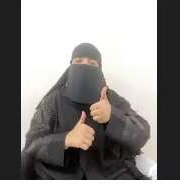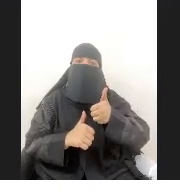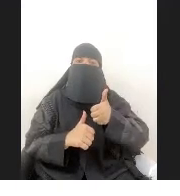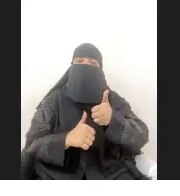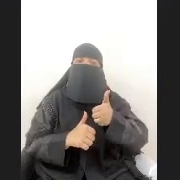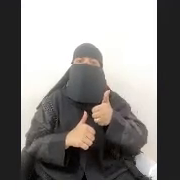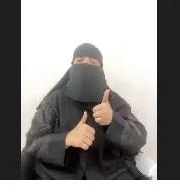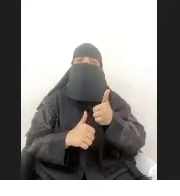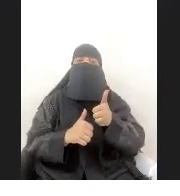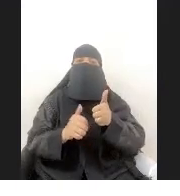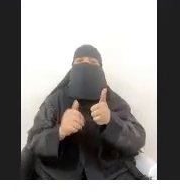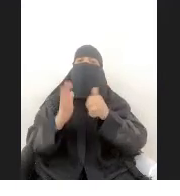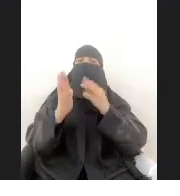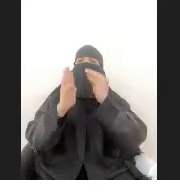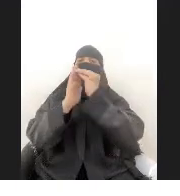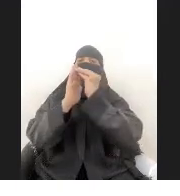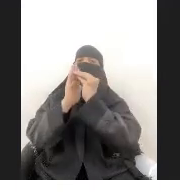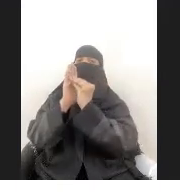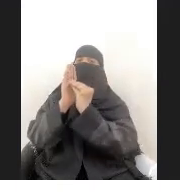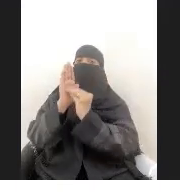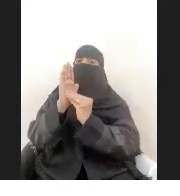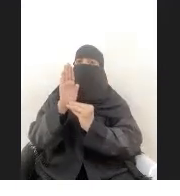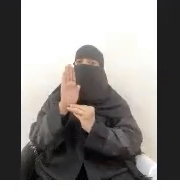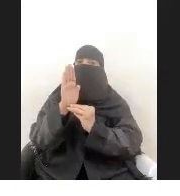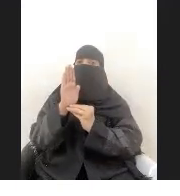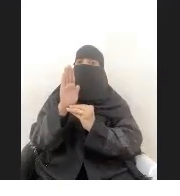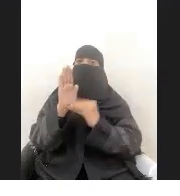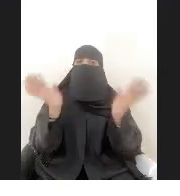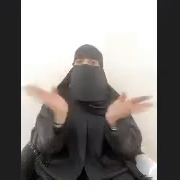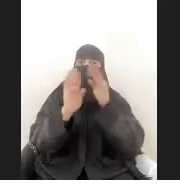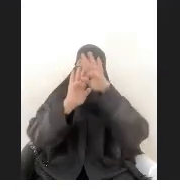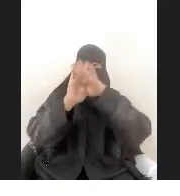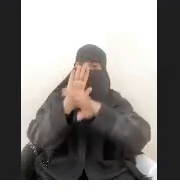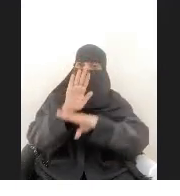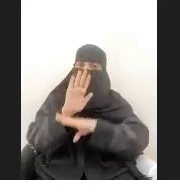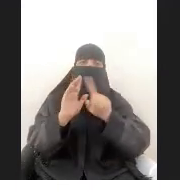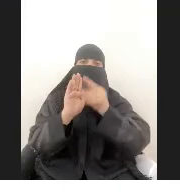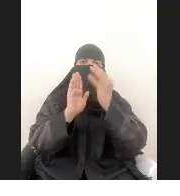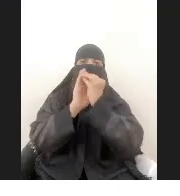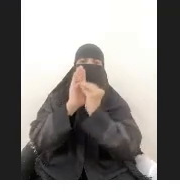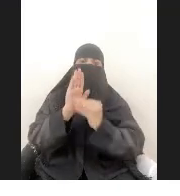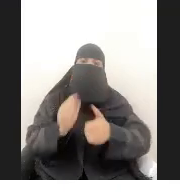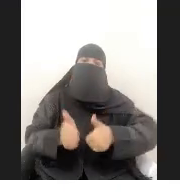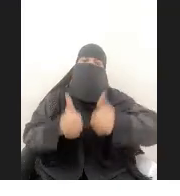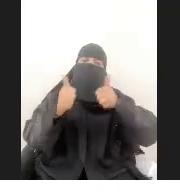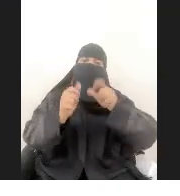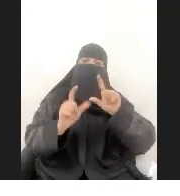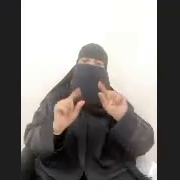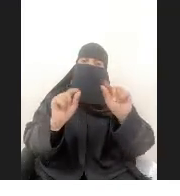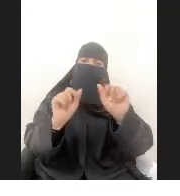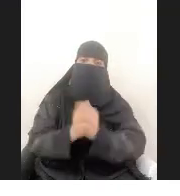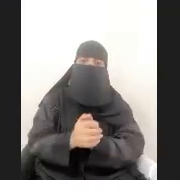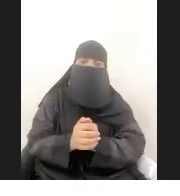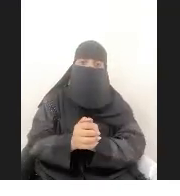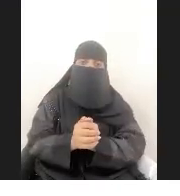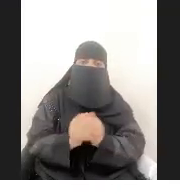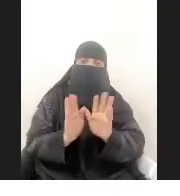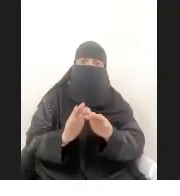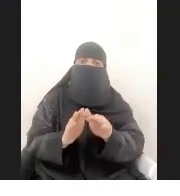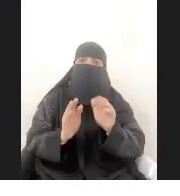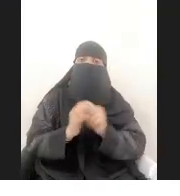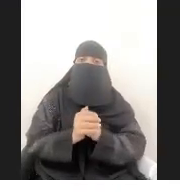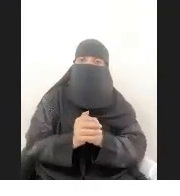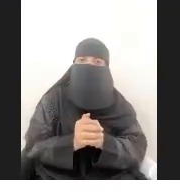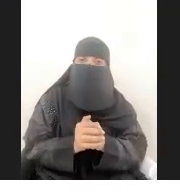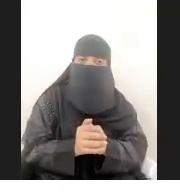قوائم تكون أسهل إدراكيا على المتعلم. كذلك يتم اختزال قطع المحتوى بطريقة تجعل الأنماط والعلاقات